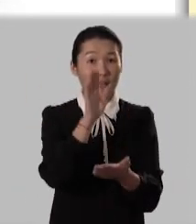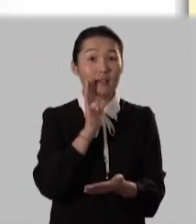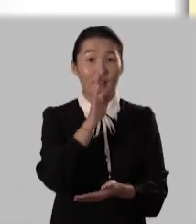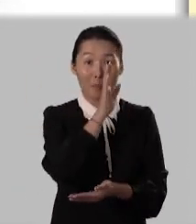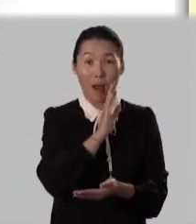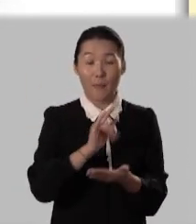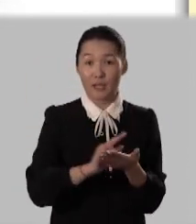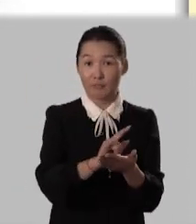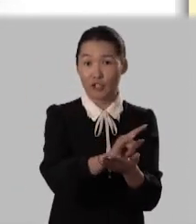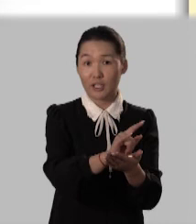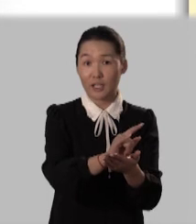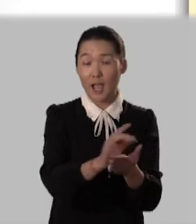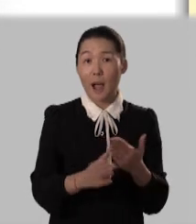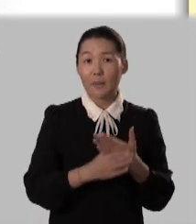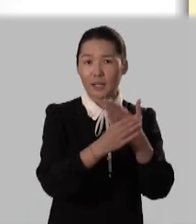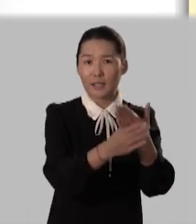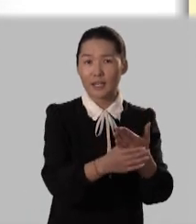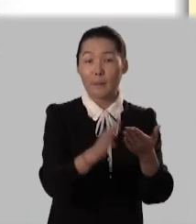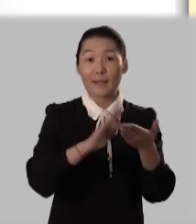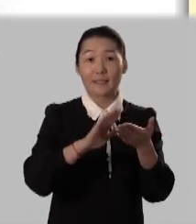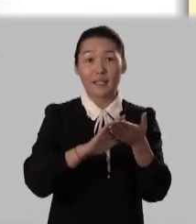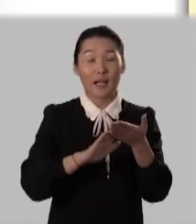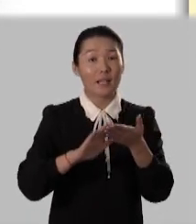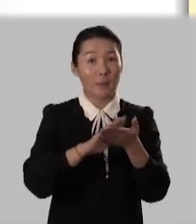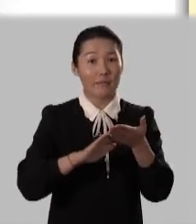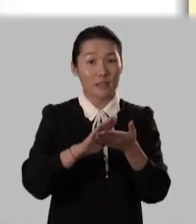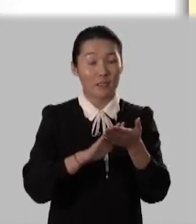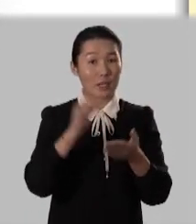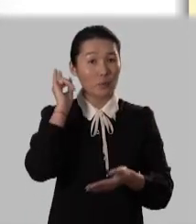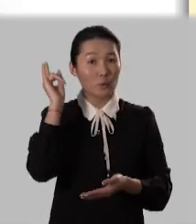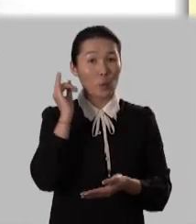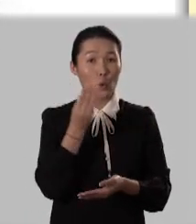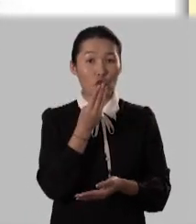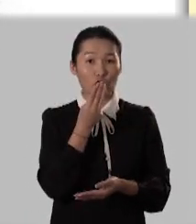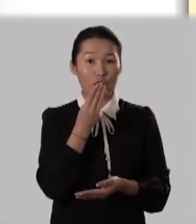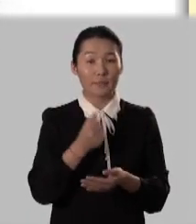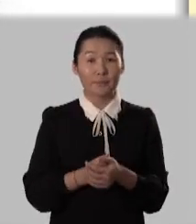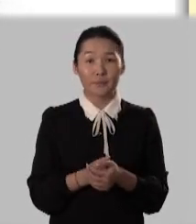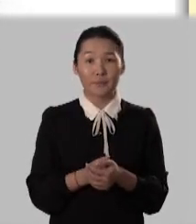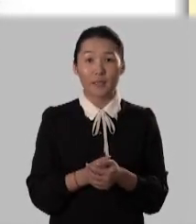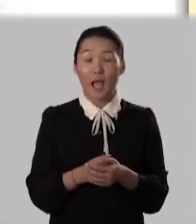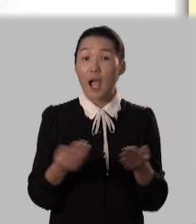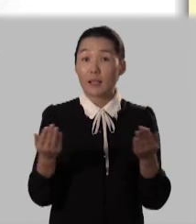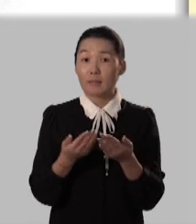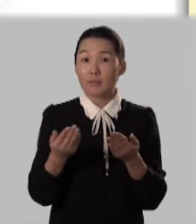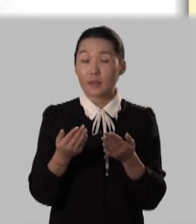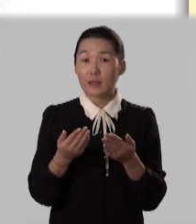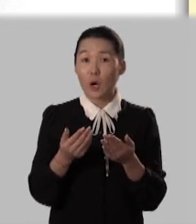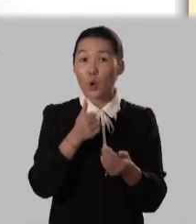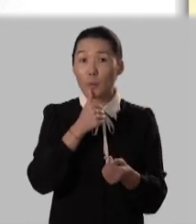благодаря постоянно повторяющийся звук у сша такой прием речевой выразительности